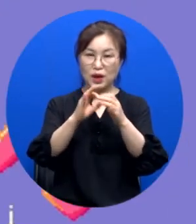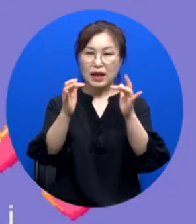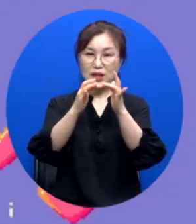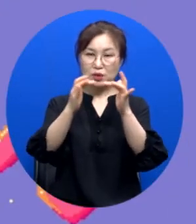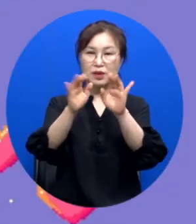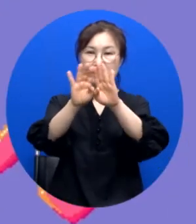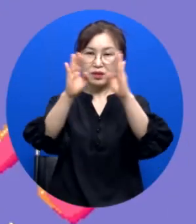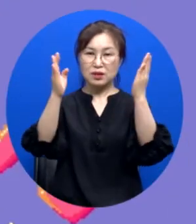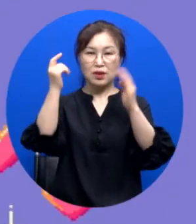개최합니다